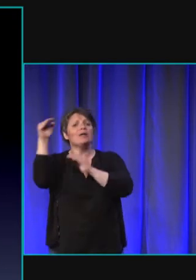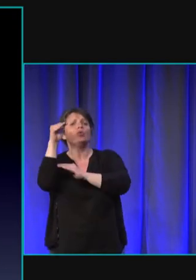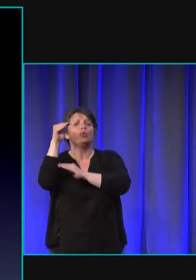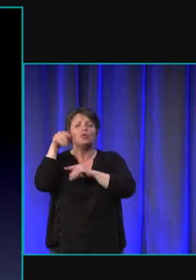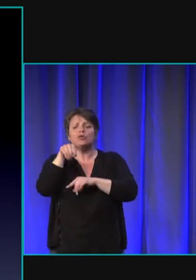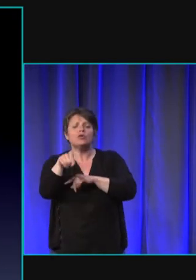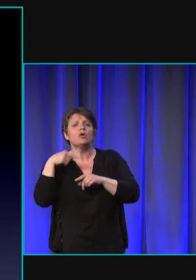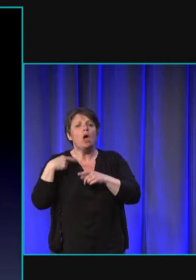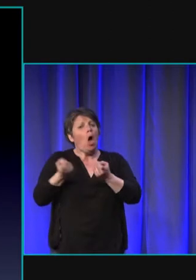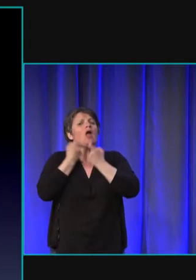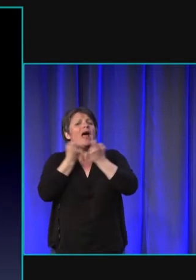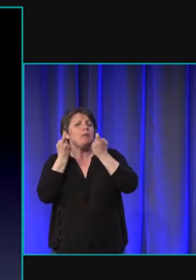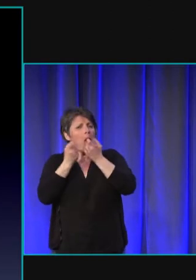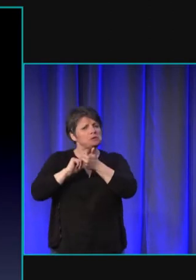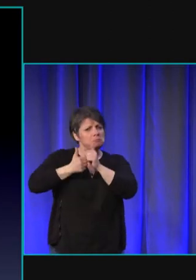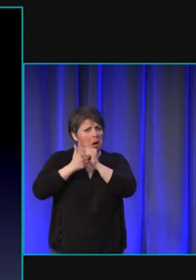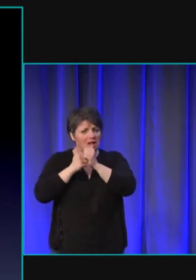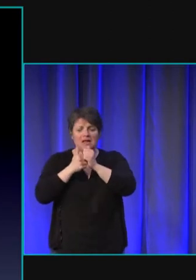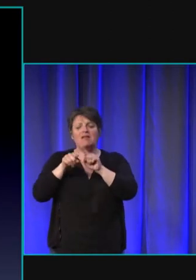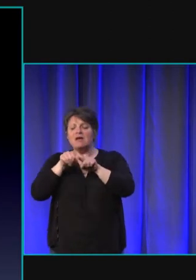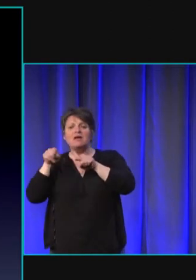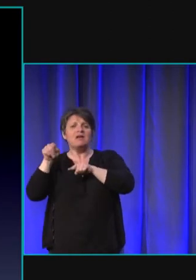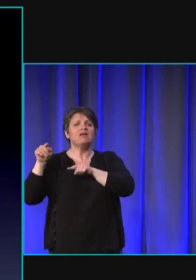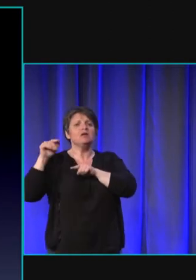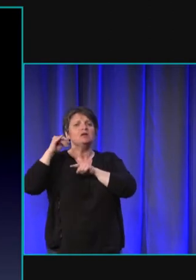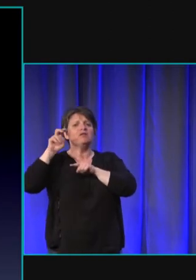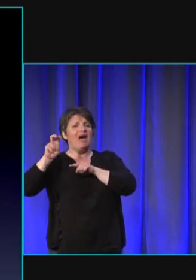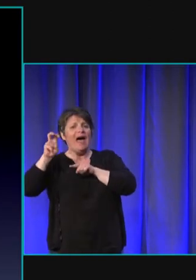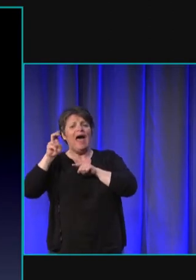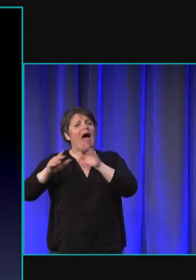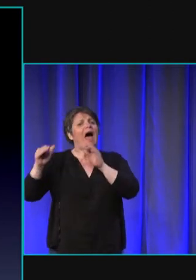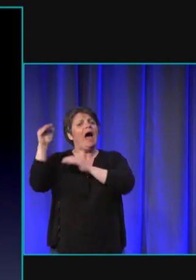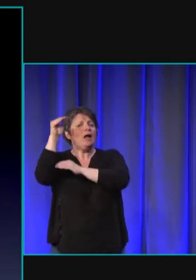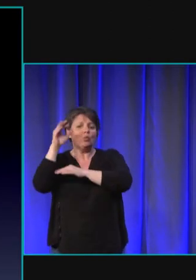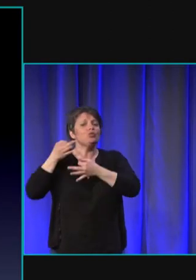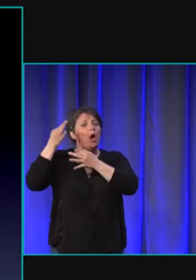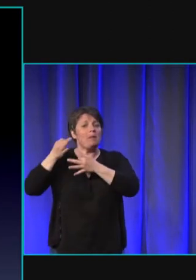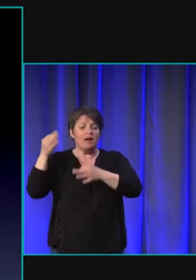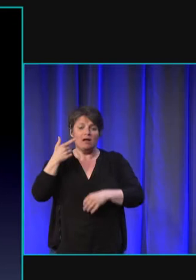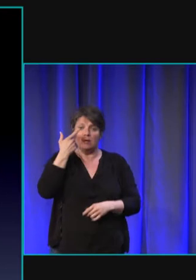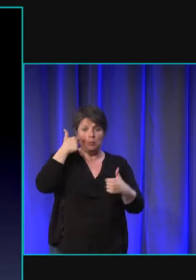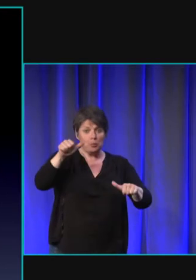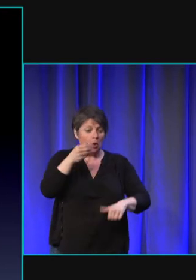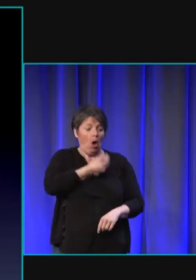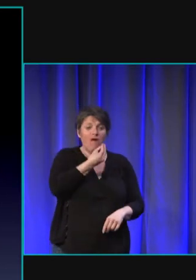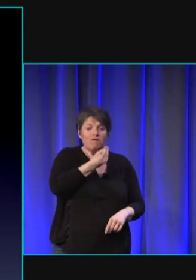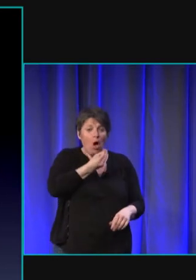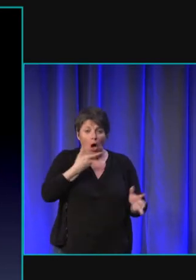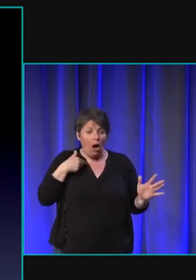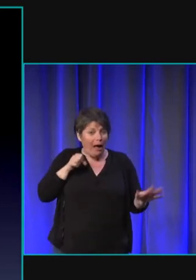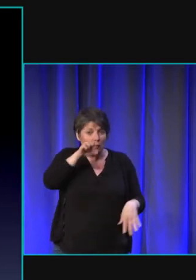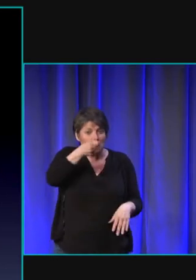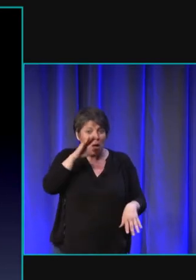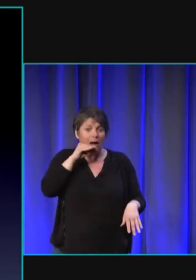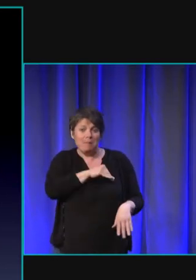entraînés. Et encore une fois, vous voyez que les enfants se comportent de la même façon que les athlètes entraînés en endurance. Ils récupèrent plus vite que